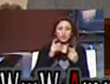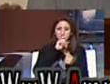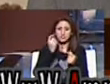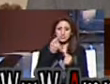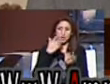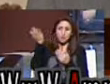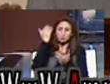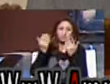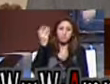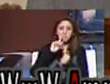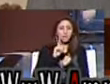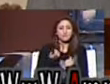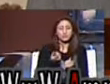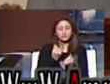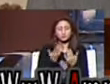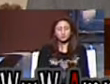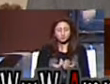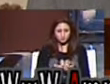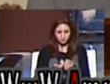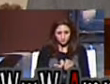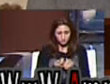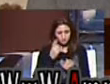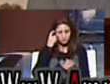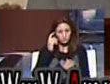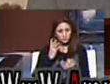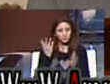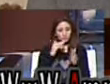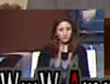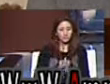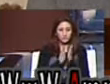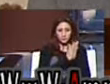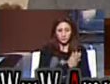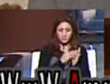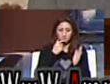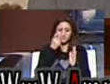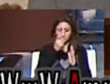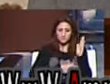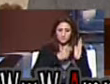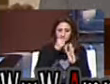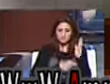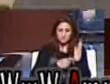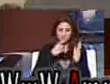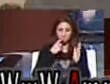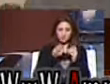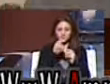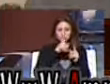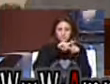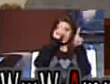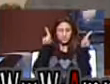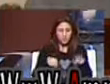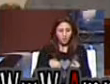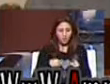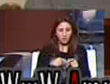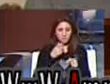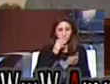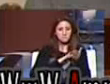150 صنف من اجمالي 12000 صنف مسجلين وبيتداولوا في السوق المصري. امثله الادويه